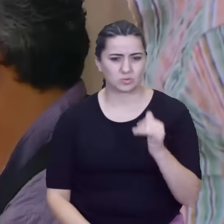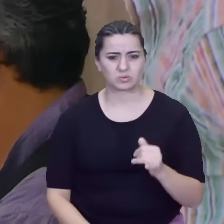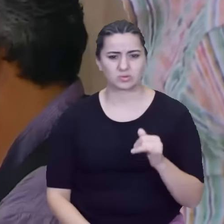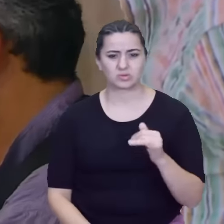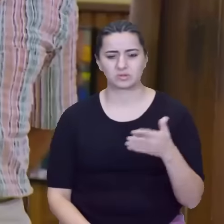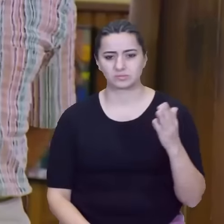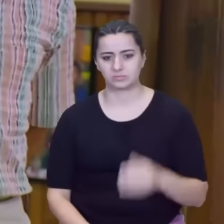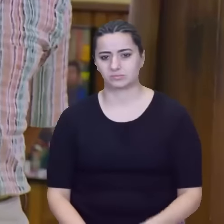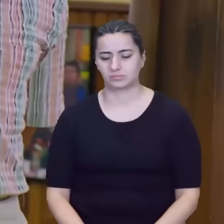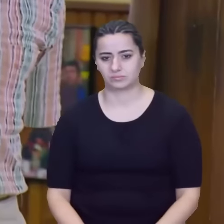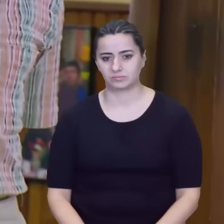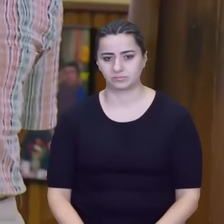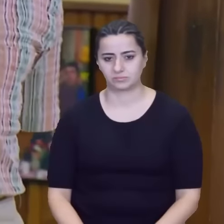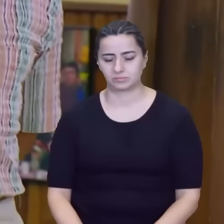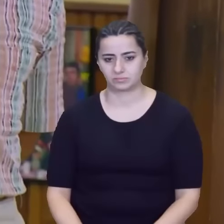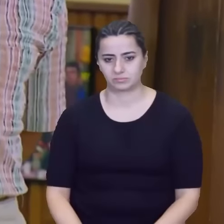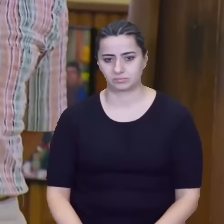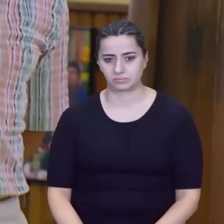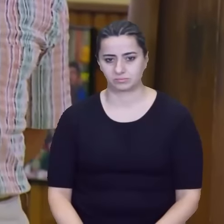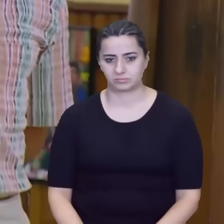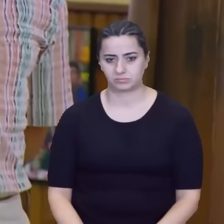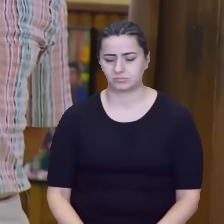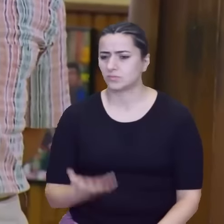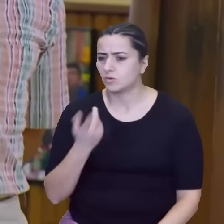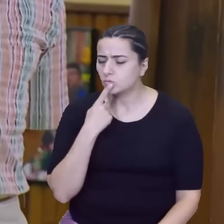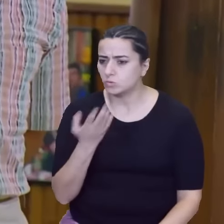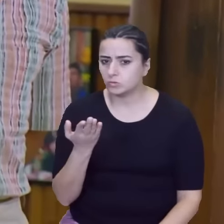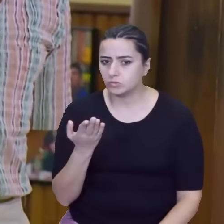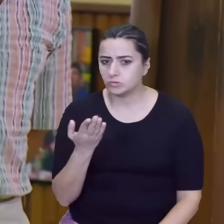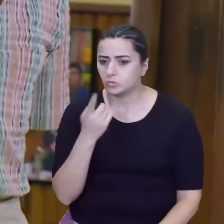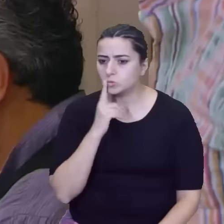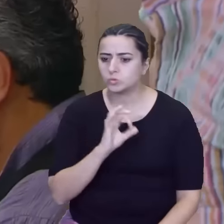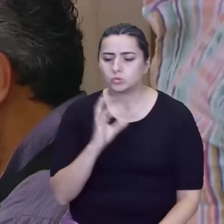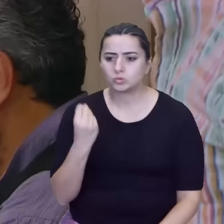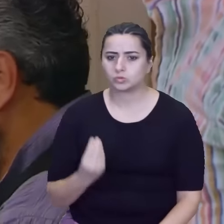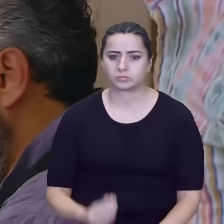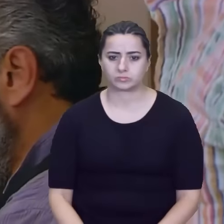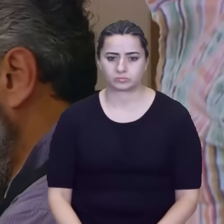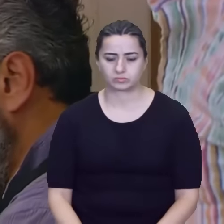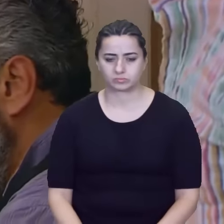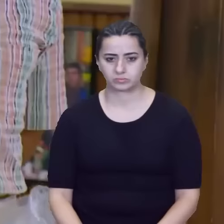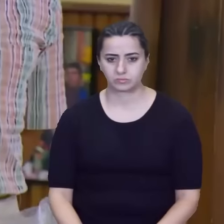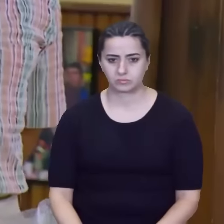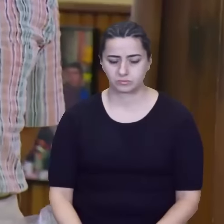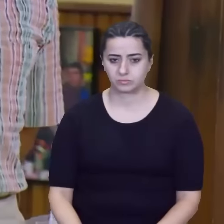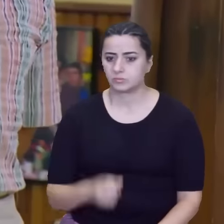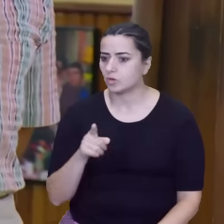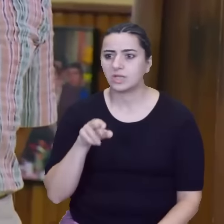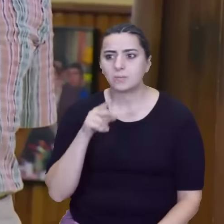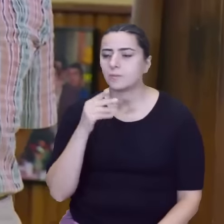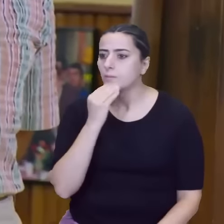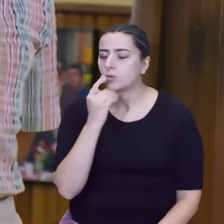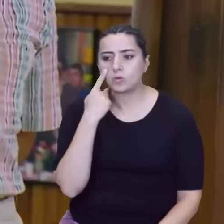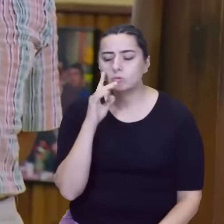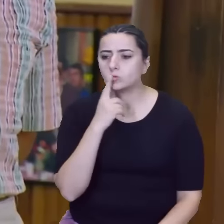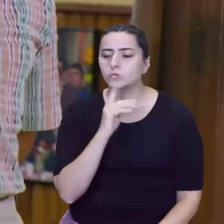kokuyor? Kertilor gibi. Mesut'a verdi. Ya Allah Allah. Ya ne diyorsun sen bileder? Fıstık gibi peynir işte. Yani hatta ben böyle peynir hayatımda